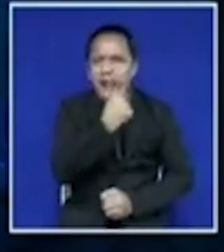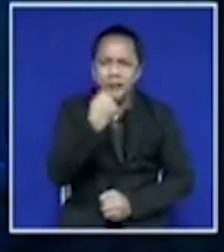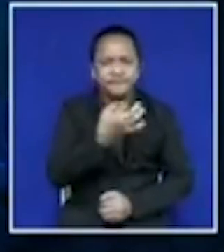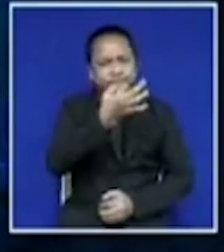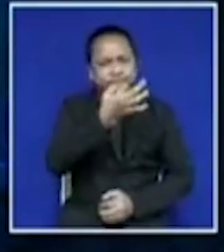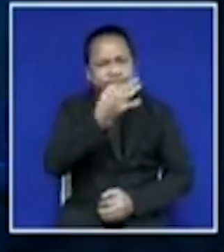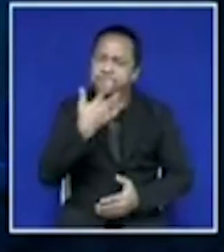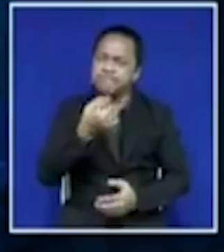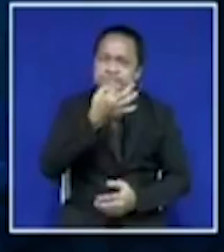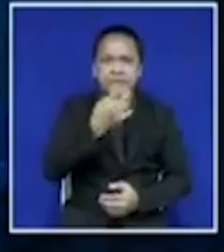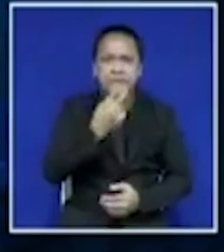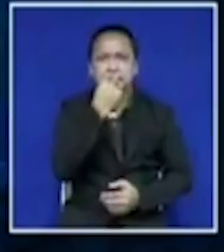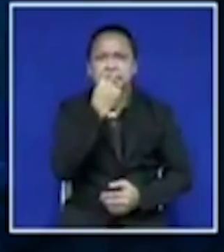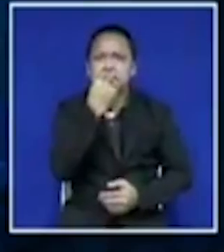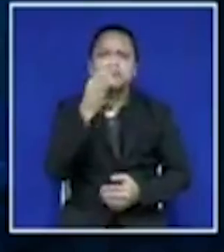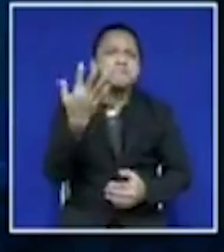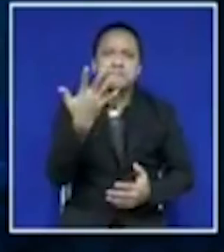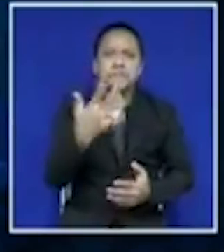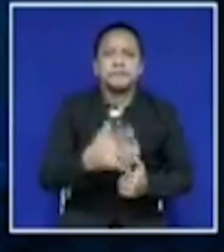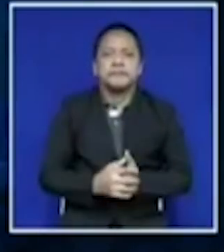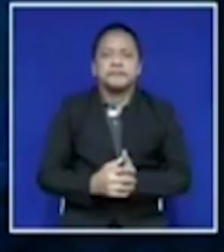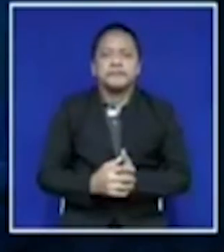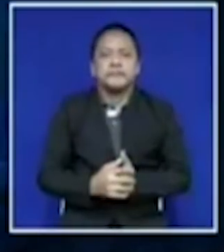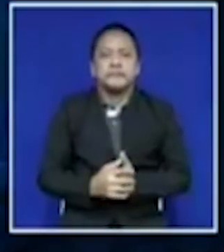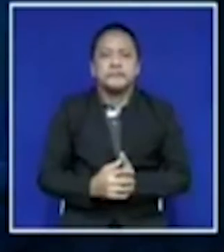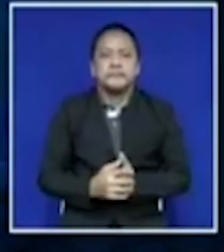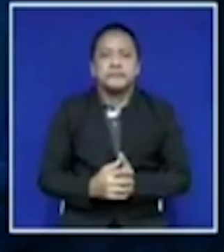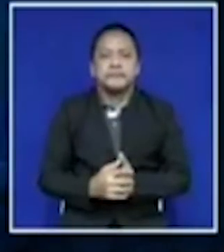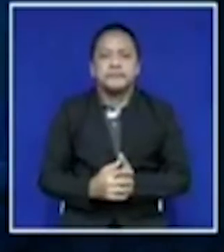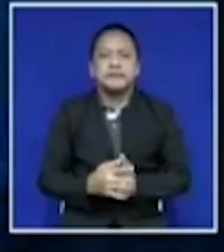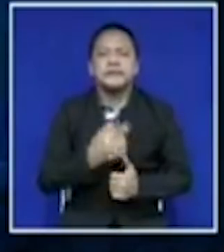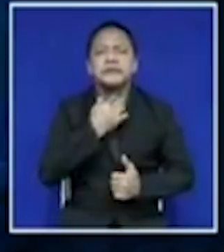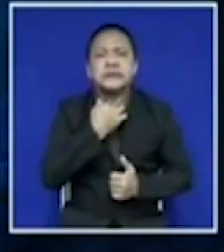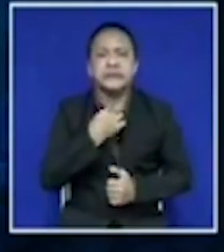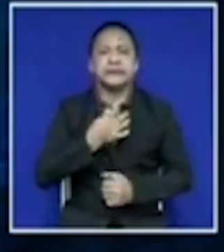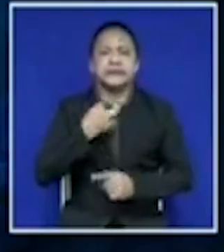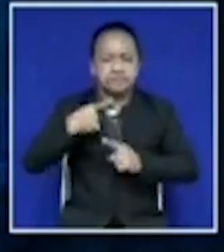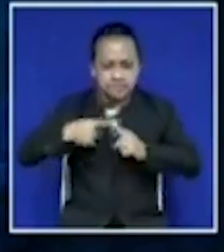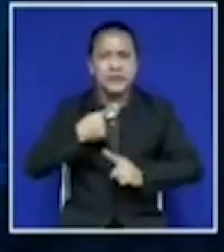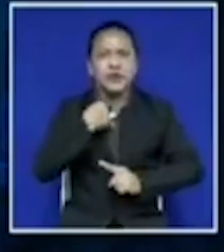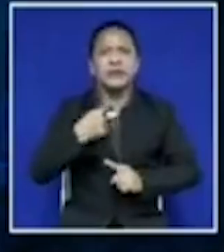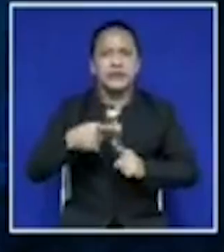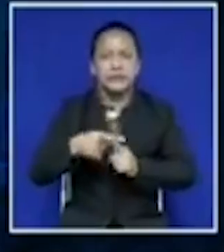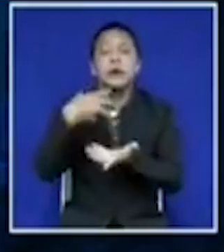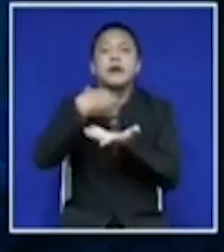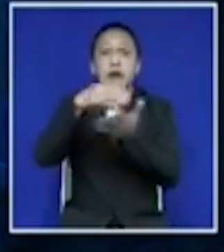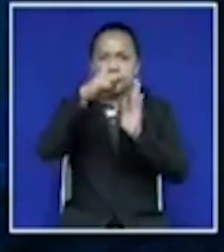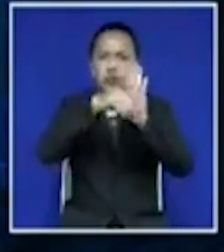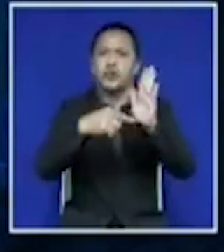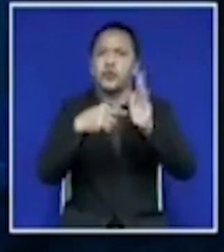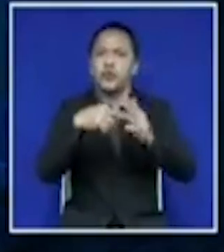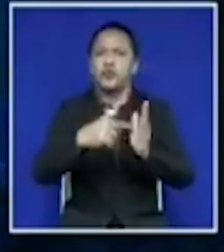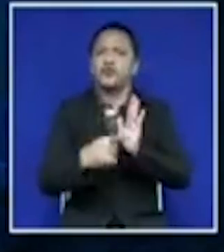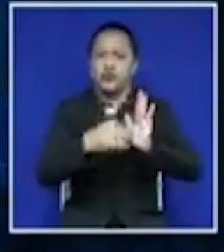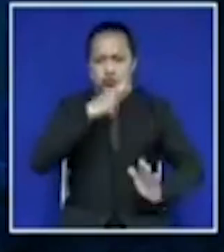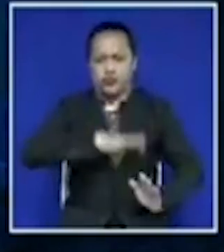รสนะครับจมูกไม่ได้กลิ่นนะครับแล้วก็เจ็บคอนี่คือผมเกริ่นนำชุดอาการต่